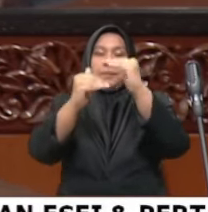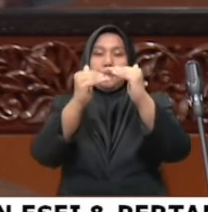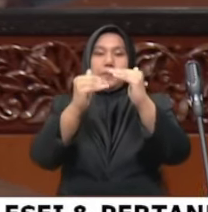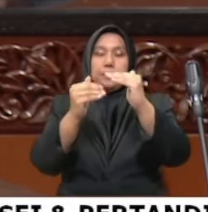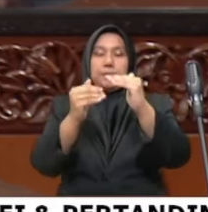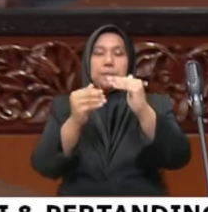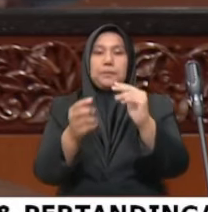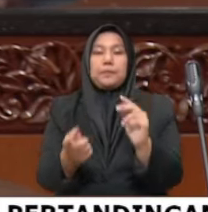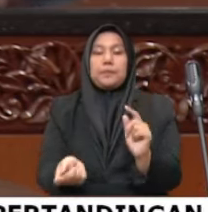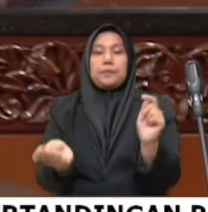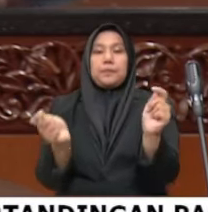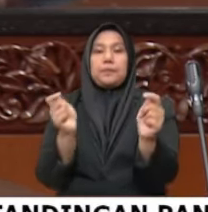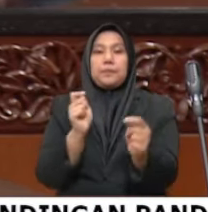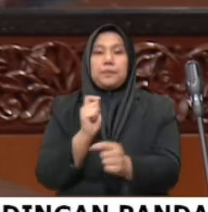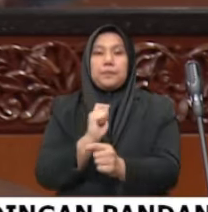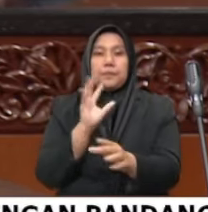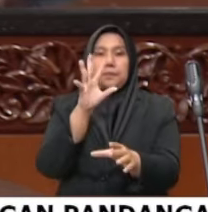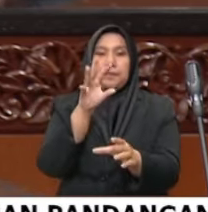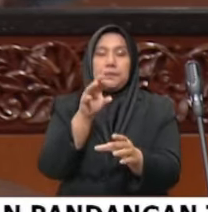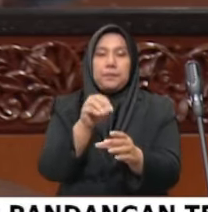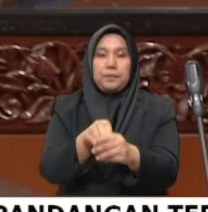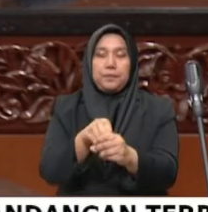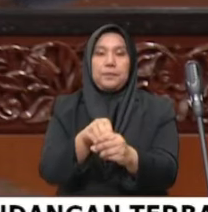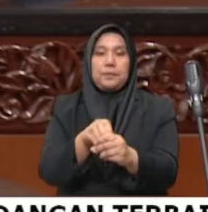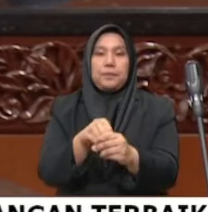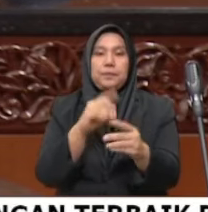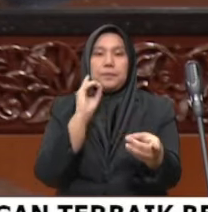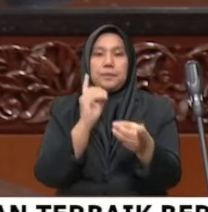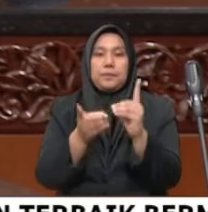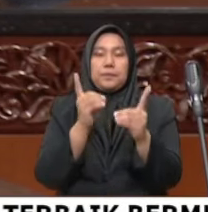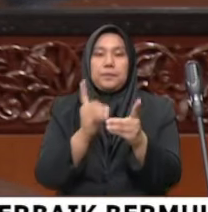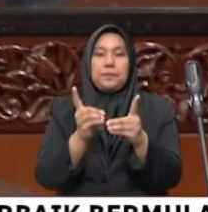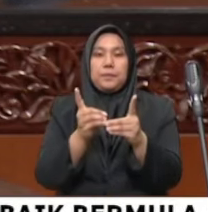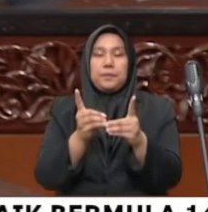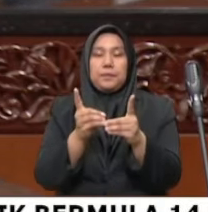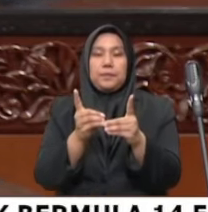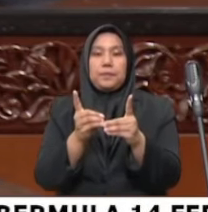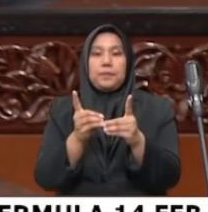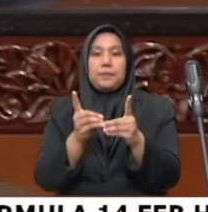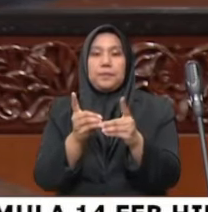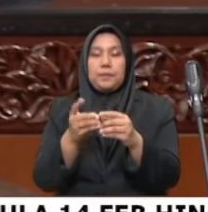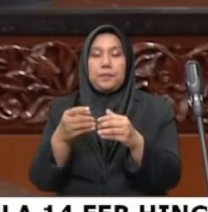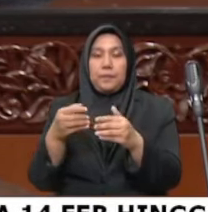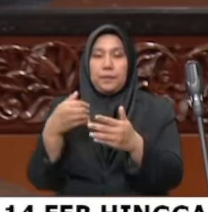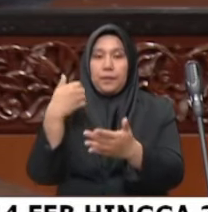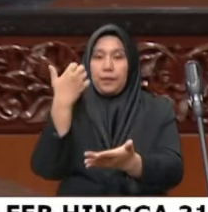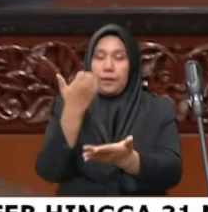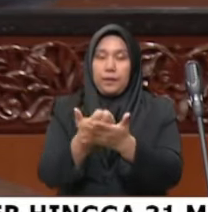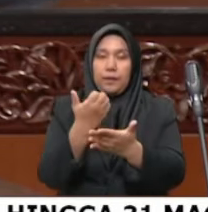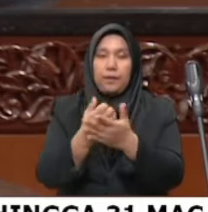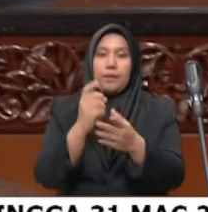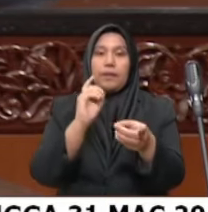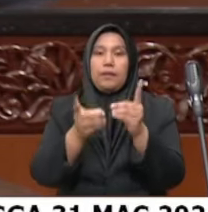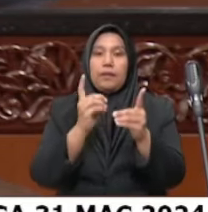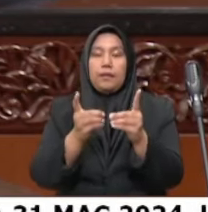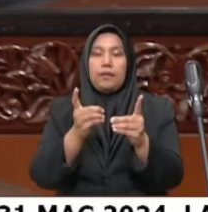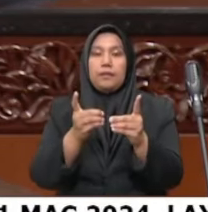transformasi inklusif inklusiviti digital merintasi ekonomi digital dengan